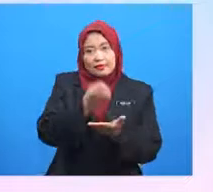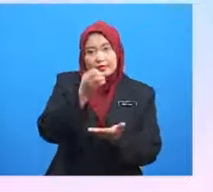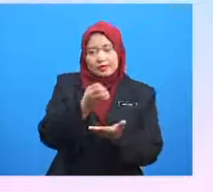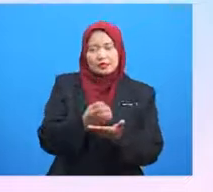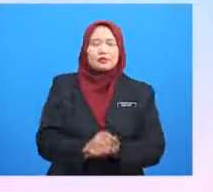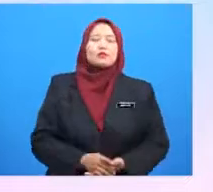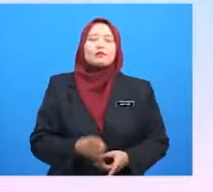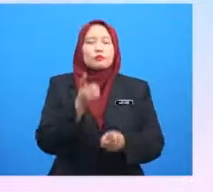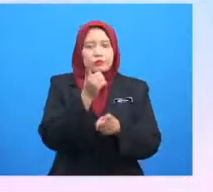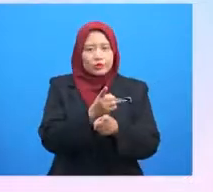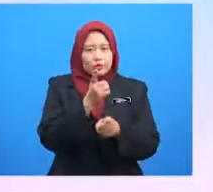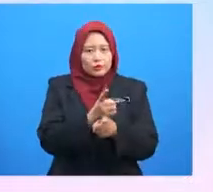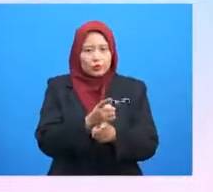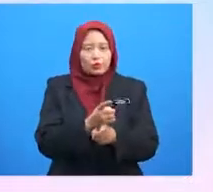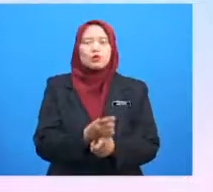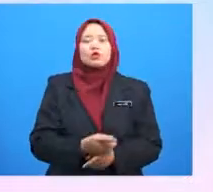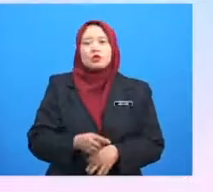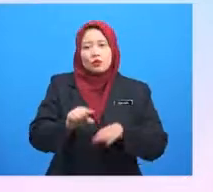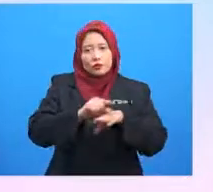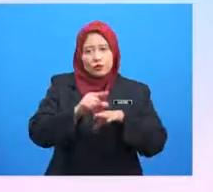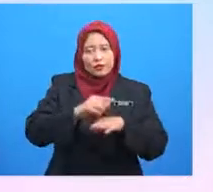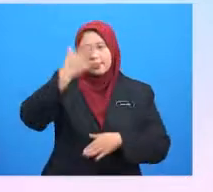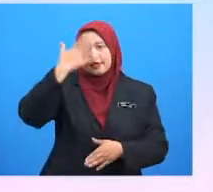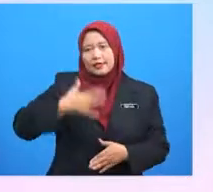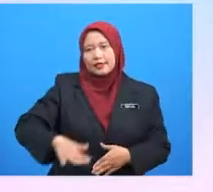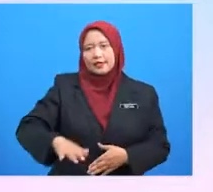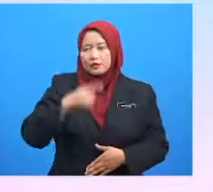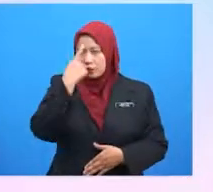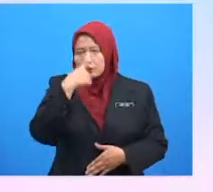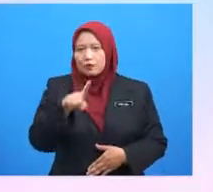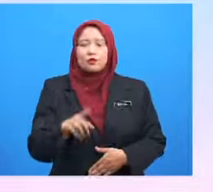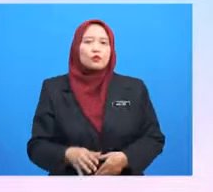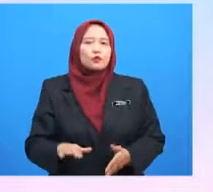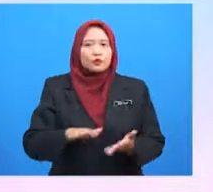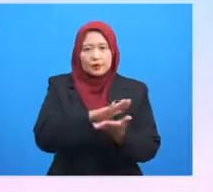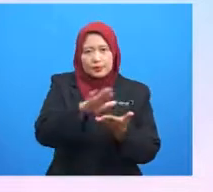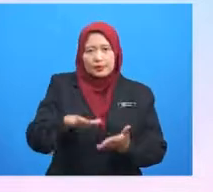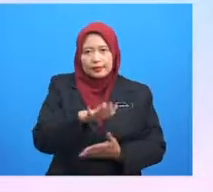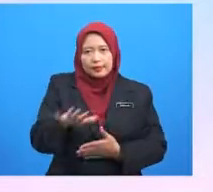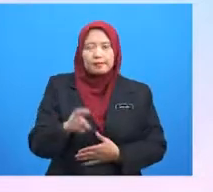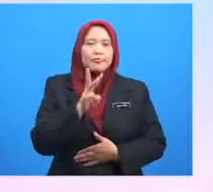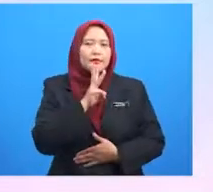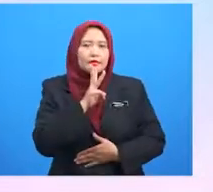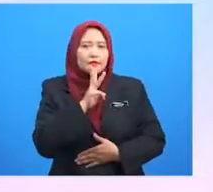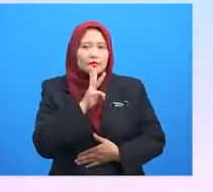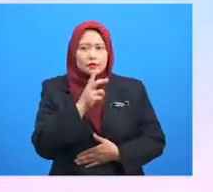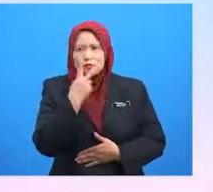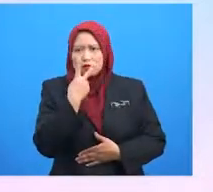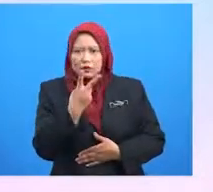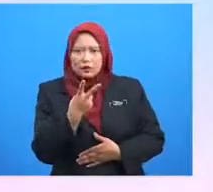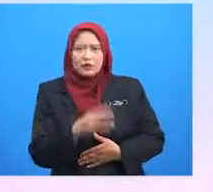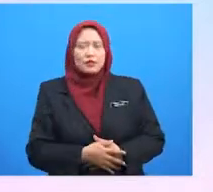Ibu menggunakan kain untuk menyerap air. Eh, lihat. Imran baru sudah bermain